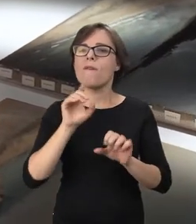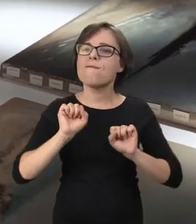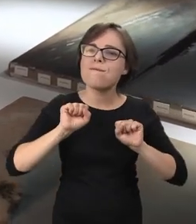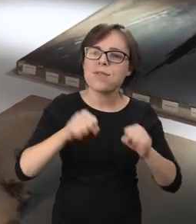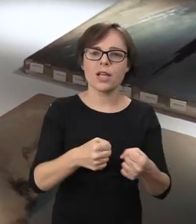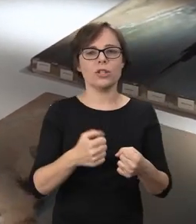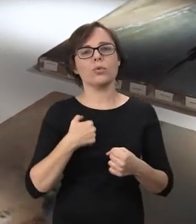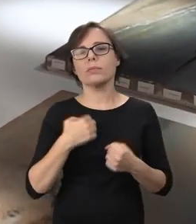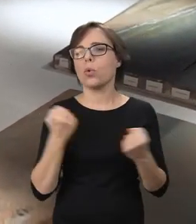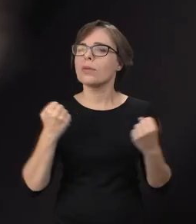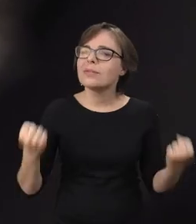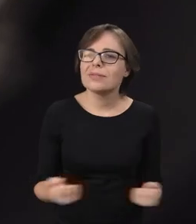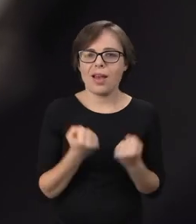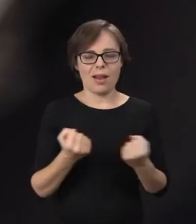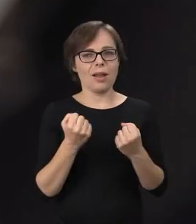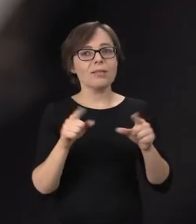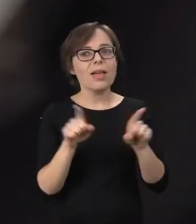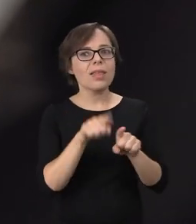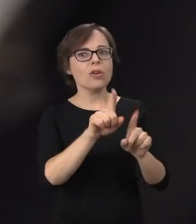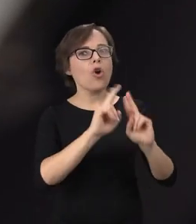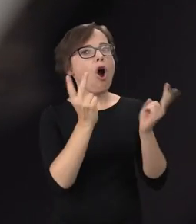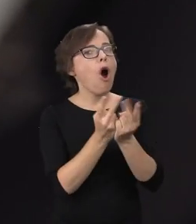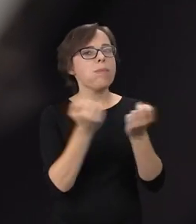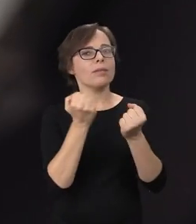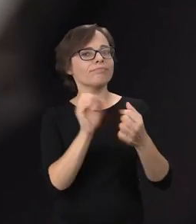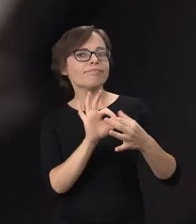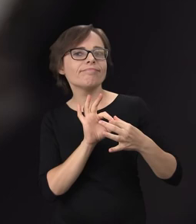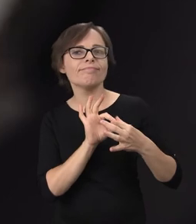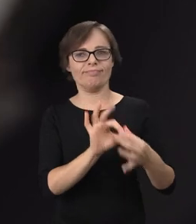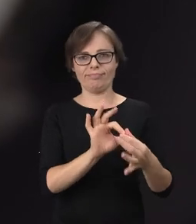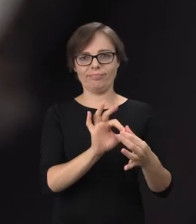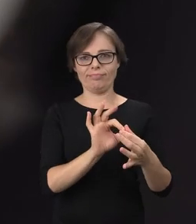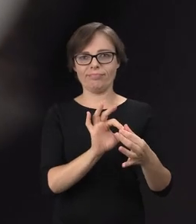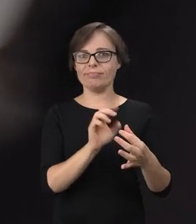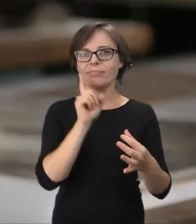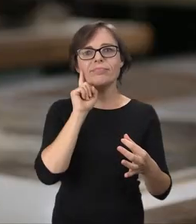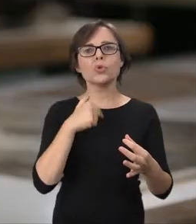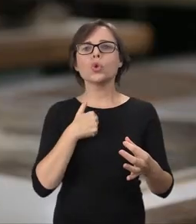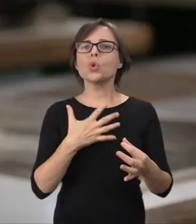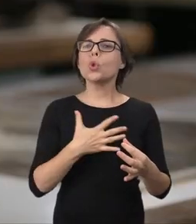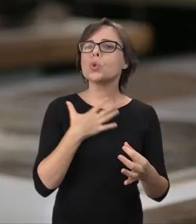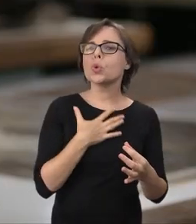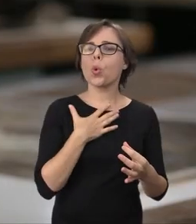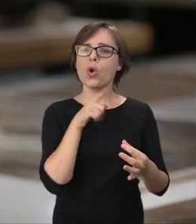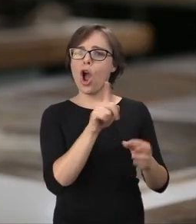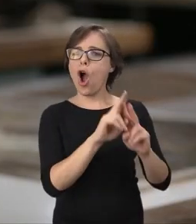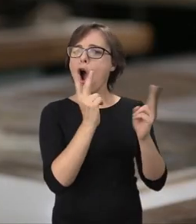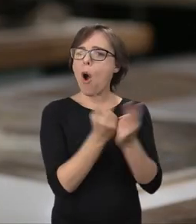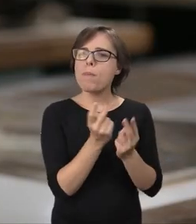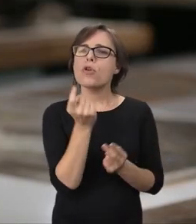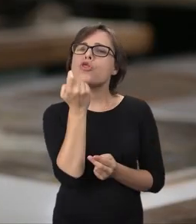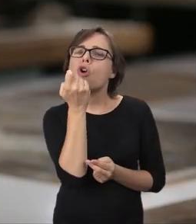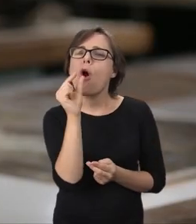wysiłku, starań. Zżywamy się z nimi, traktujemy je bardzo osobiście. One są w jakimś tam